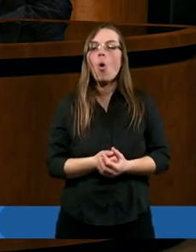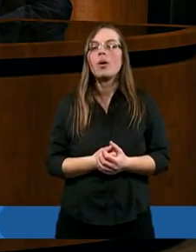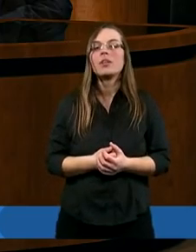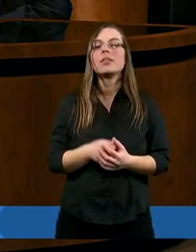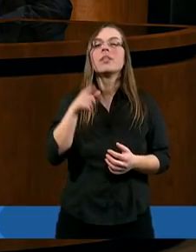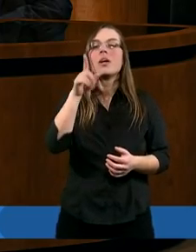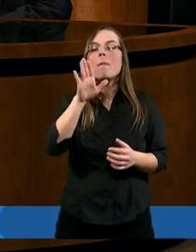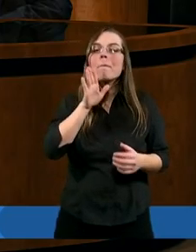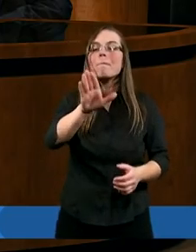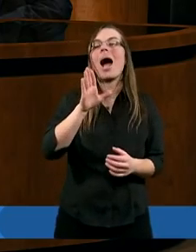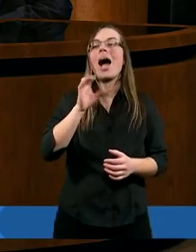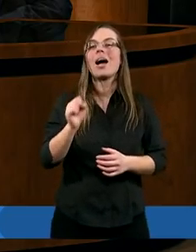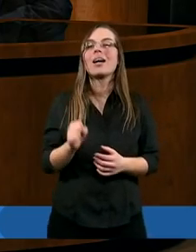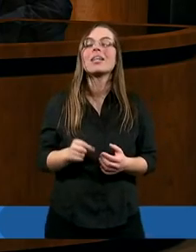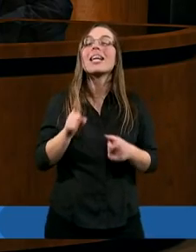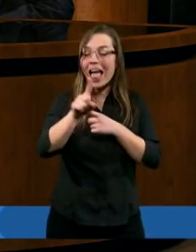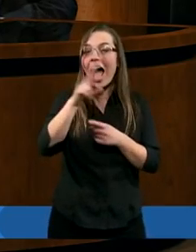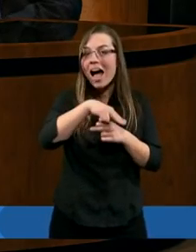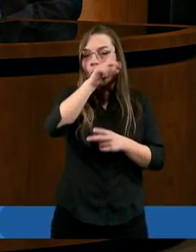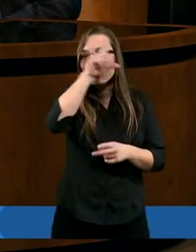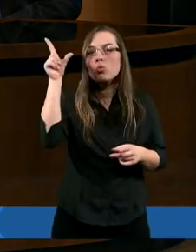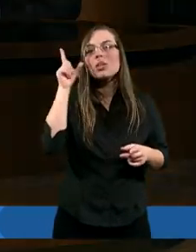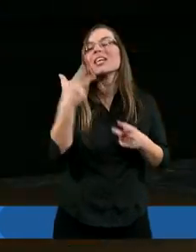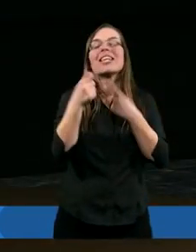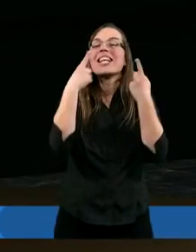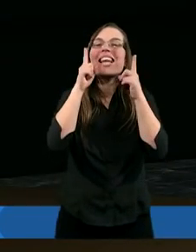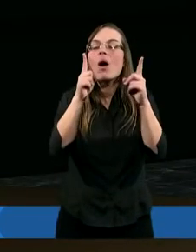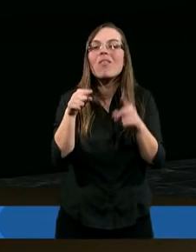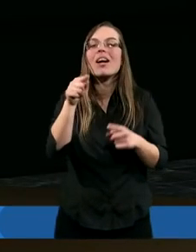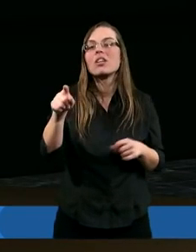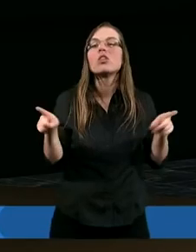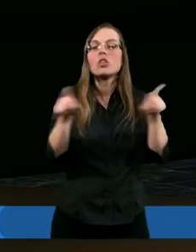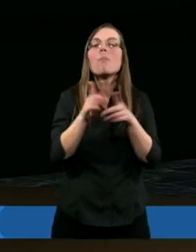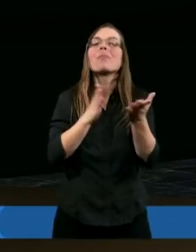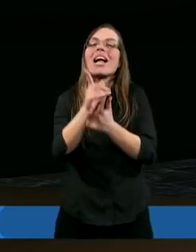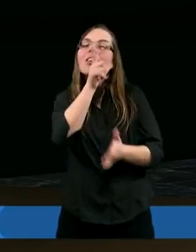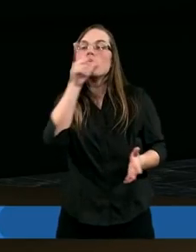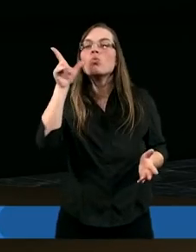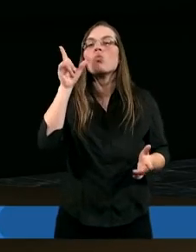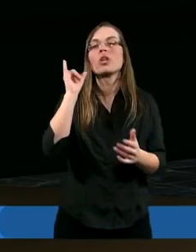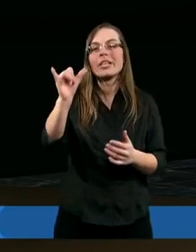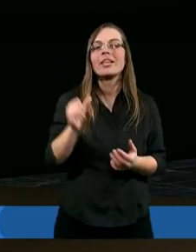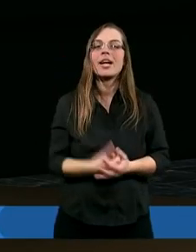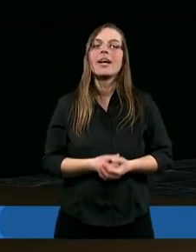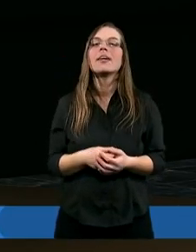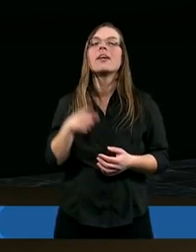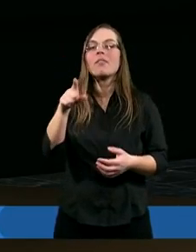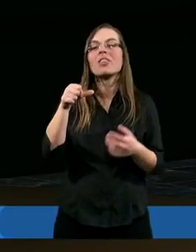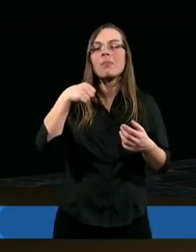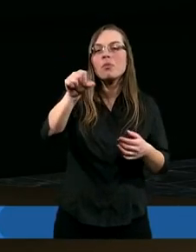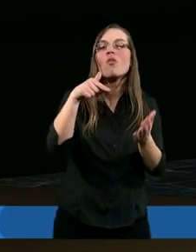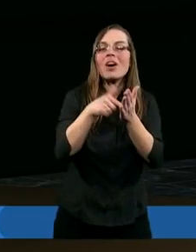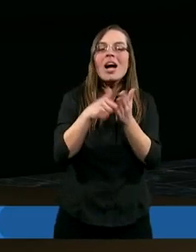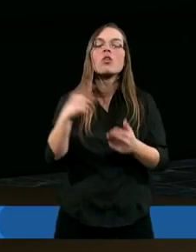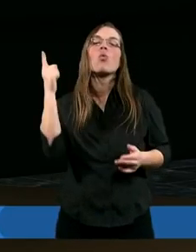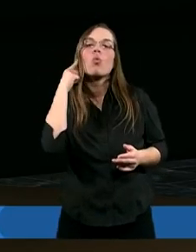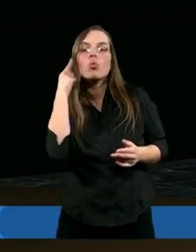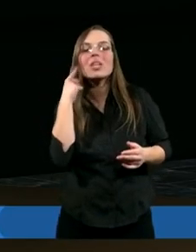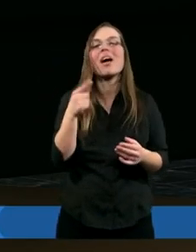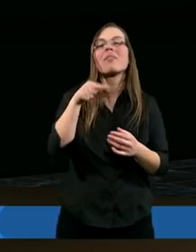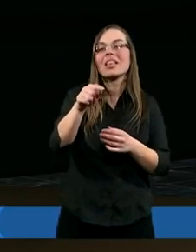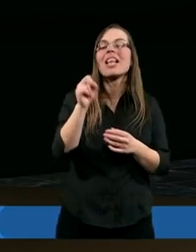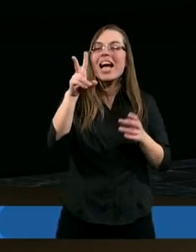na ludzi jest zauważalny też poprzez ludzi. W tym tygodniu właśnie